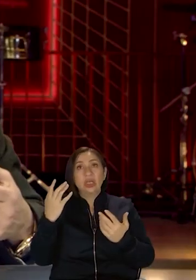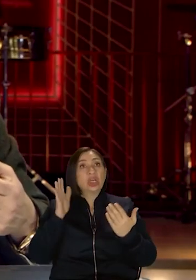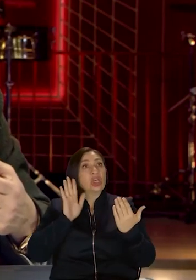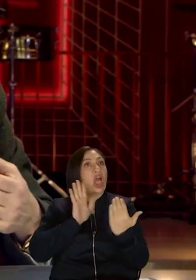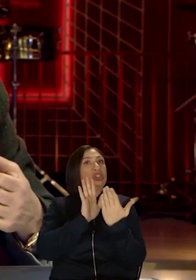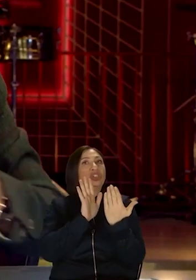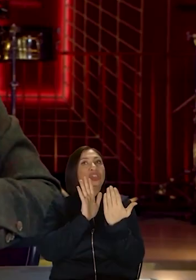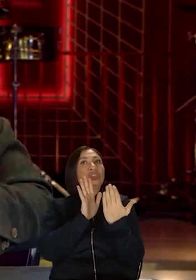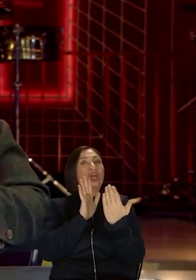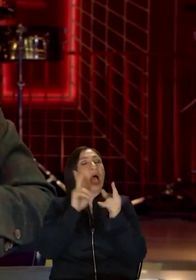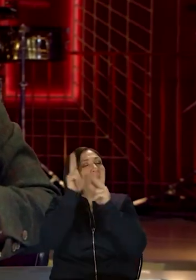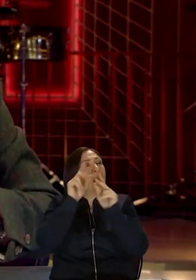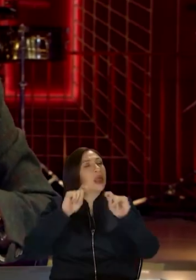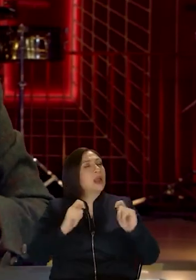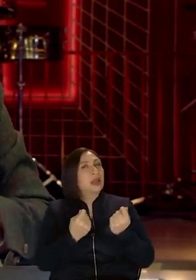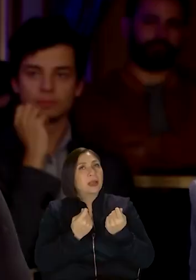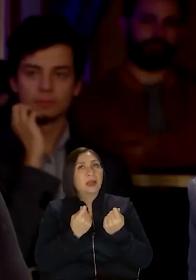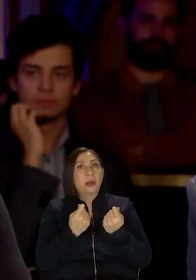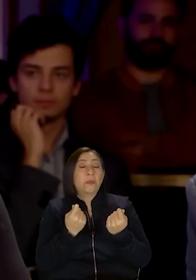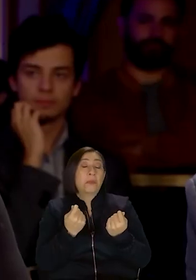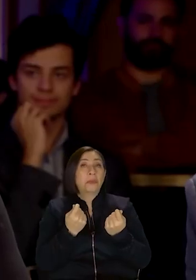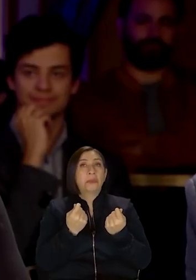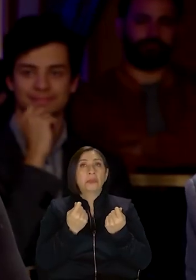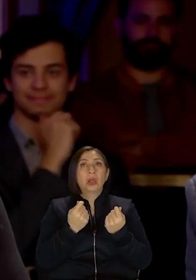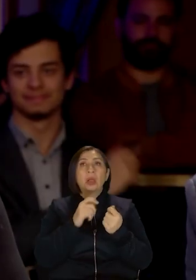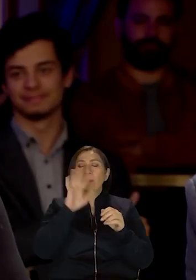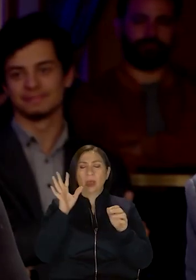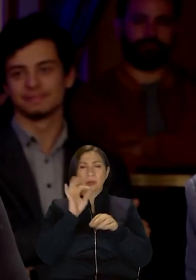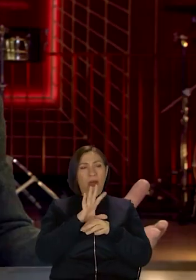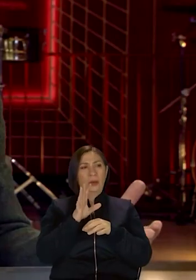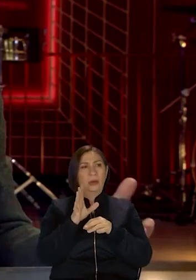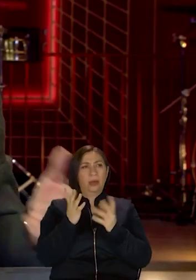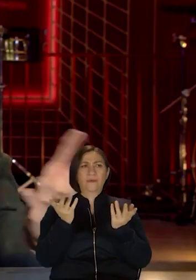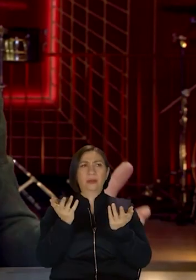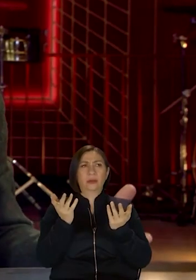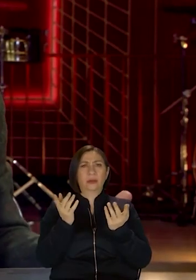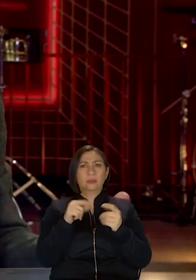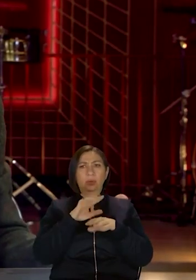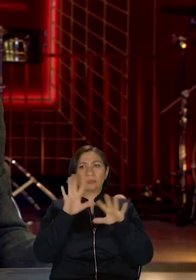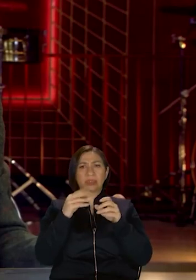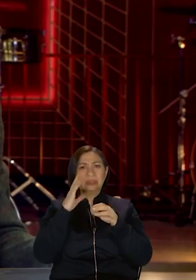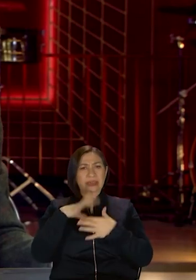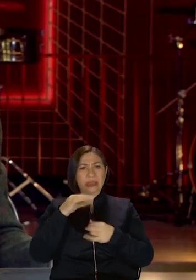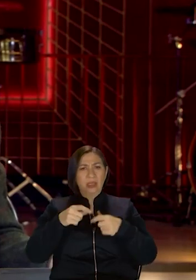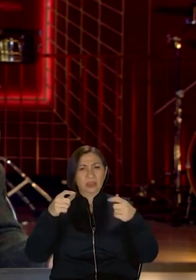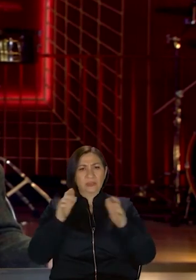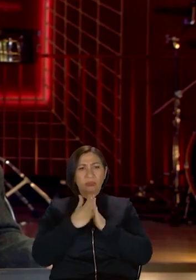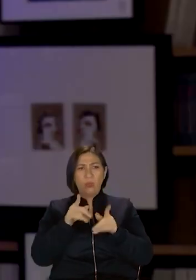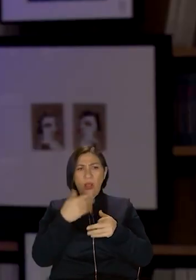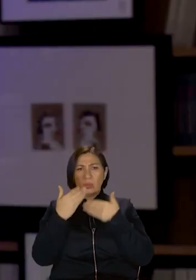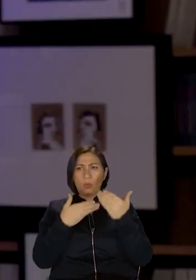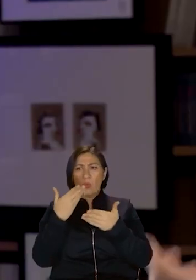karşılık, hayal kırıklığı. Sonra bir anda hepimiz dedik ki evet, zaten bütün kişisel gelişim kitaplarında bu anlatılıyor